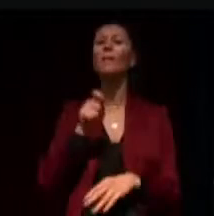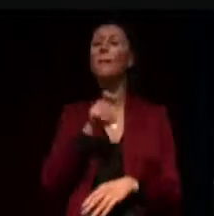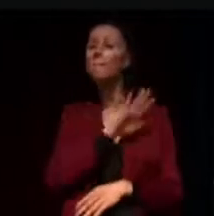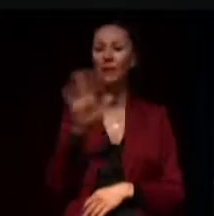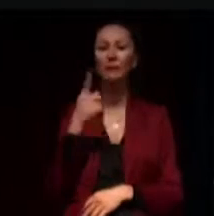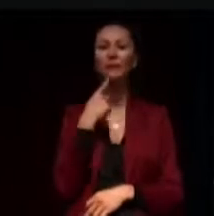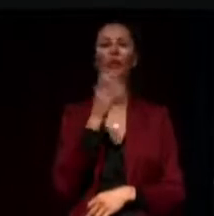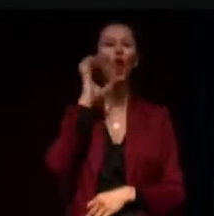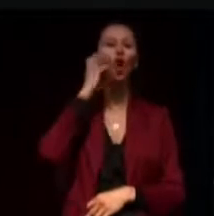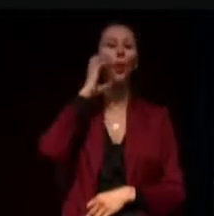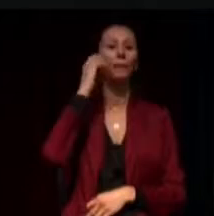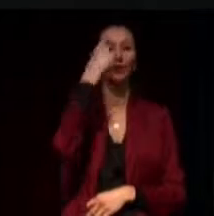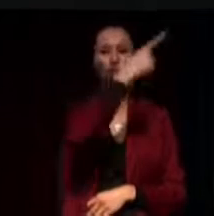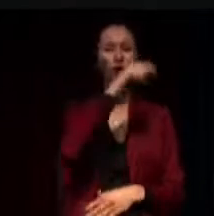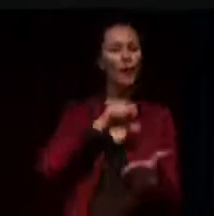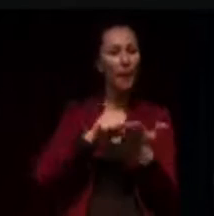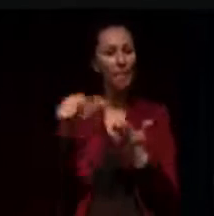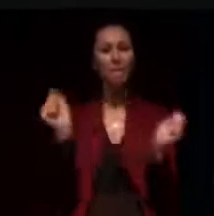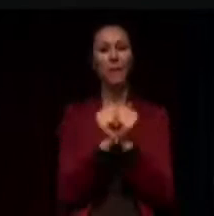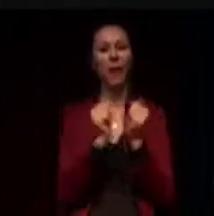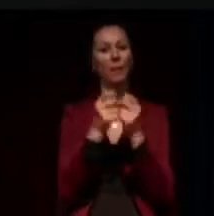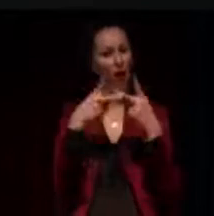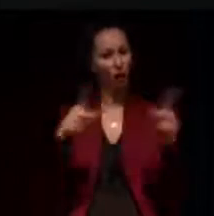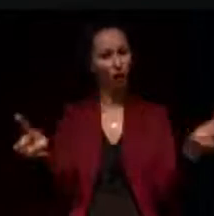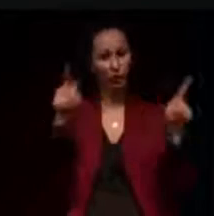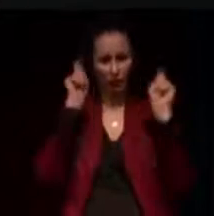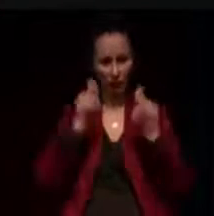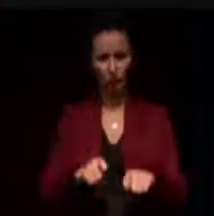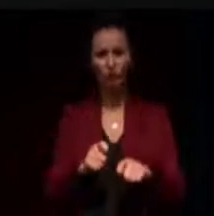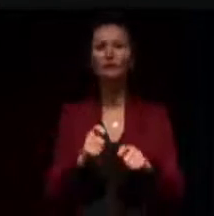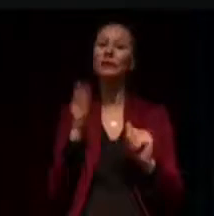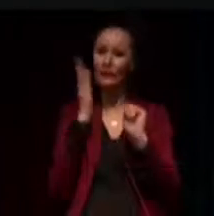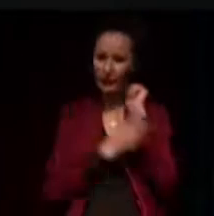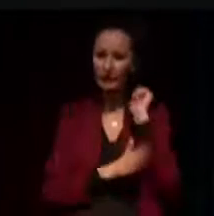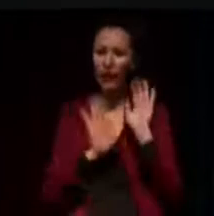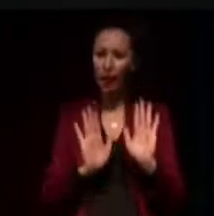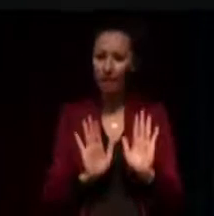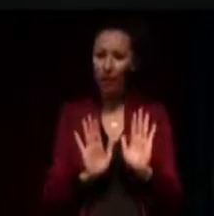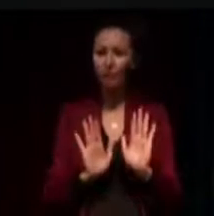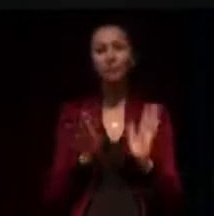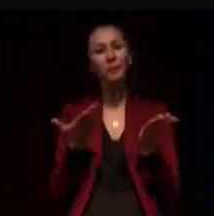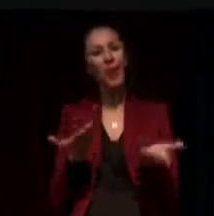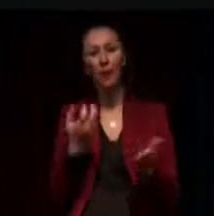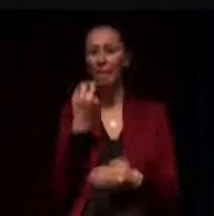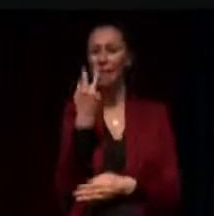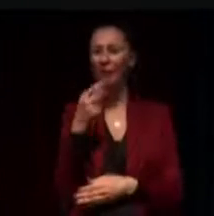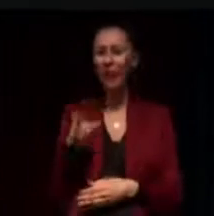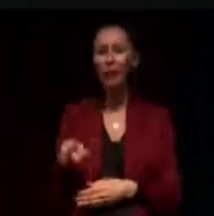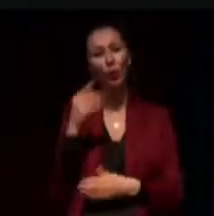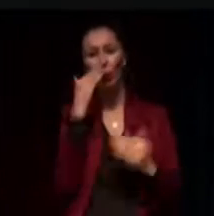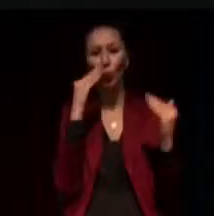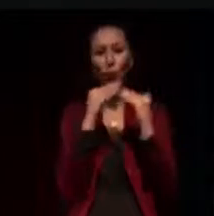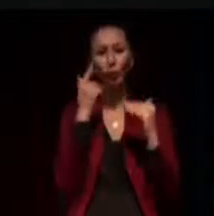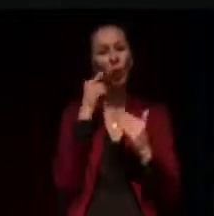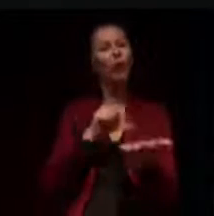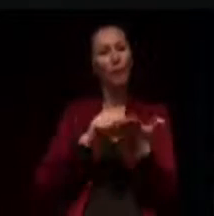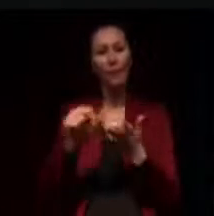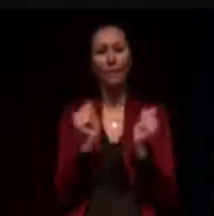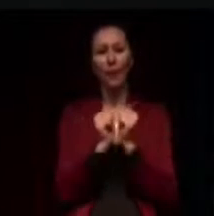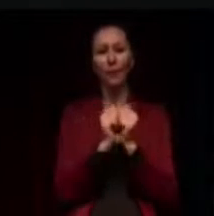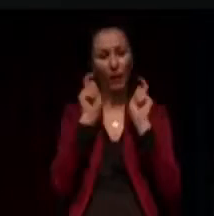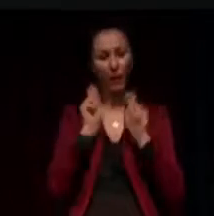yapamayacaksınız dedikleri Ödemiş. Hep beraber açacağız. Açılışlar yasak ama yani pandemi koşullarına uygun olarak hep beraber